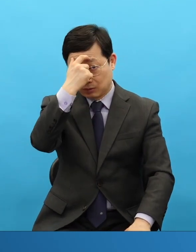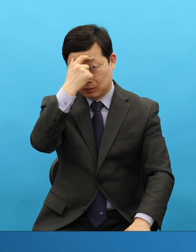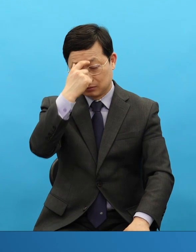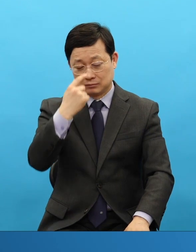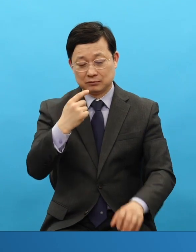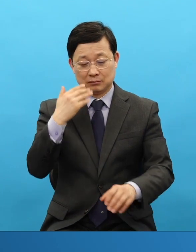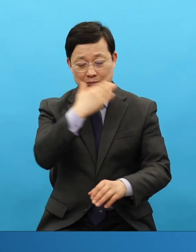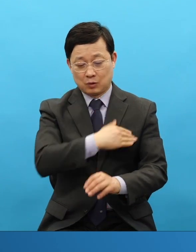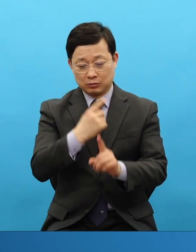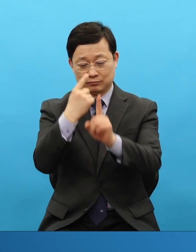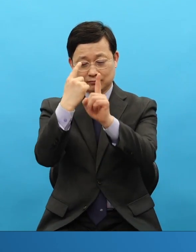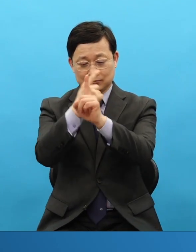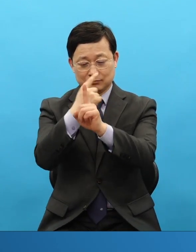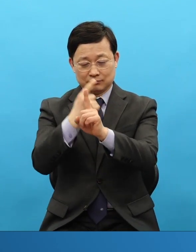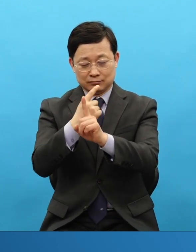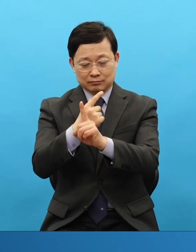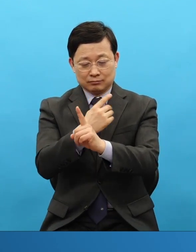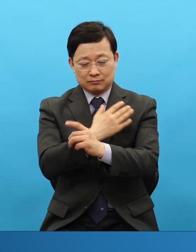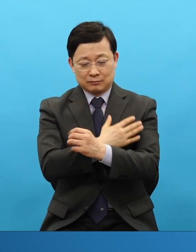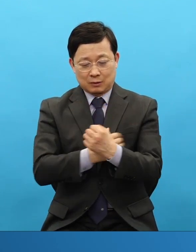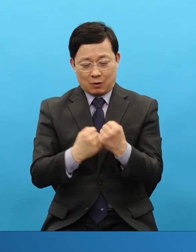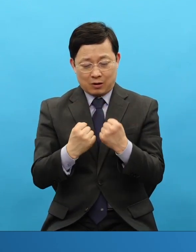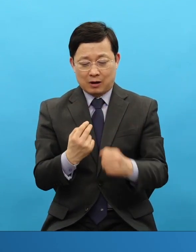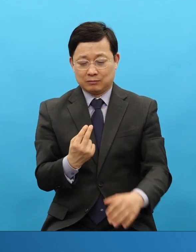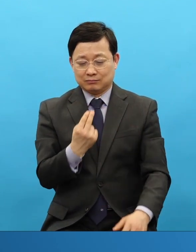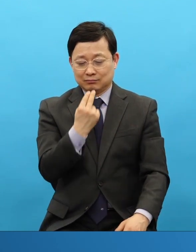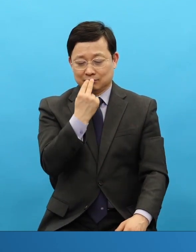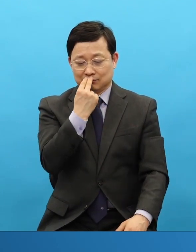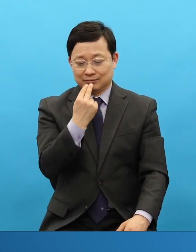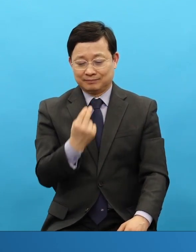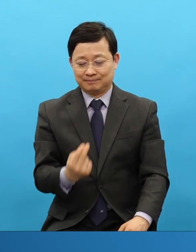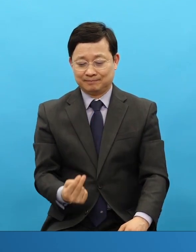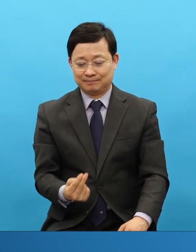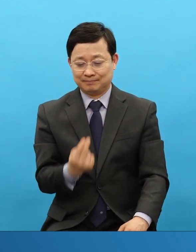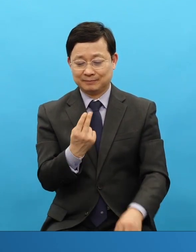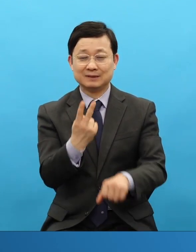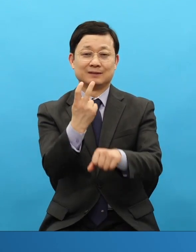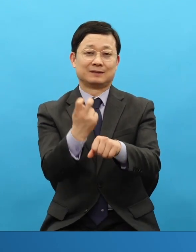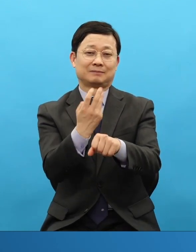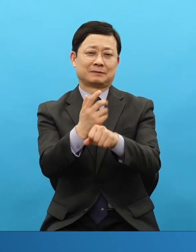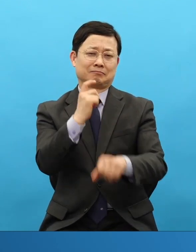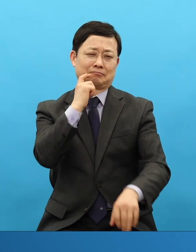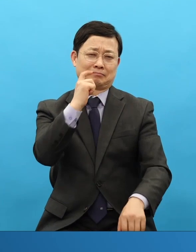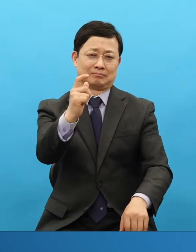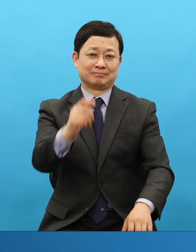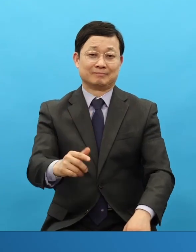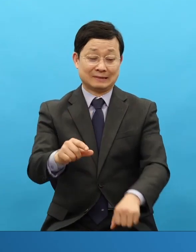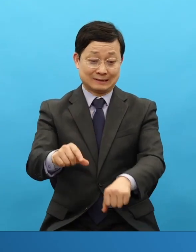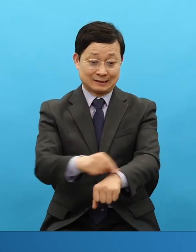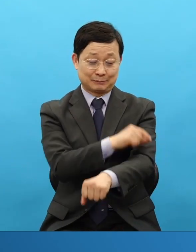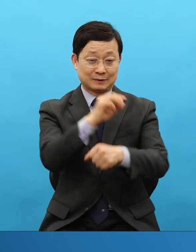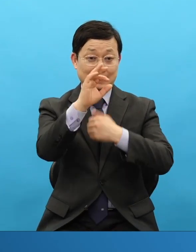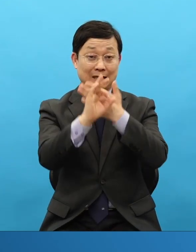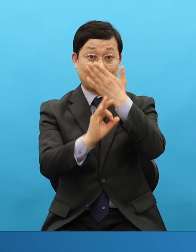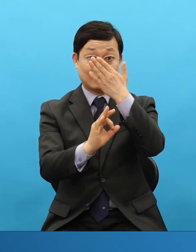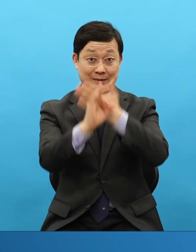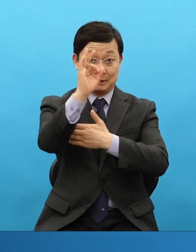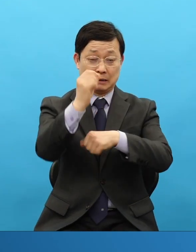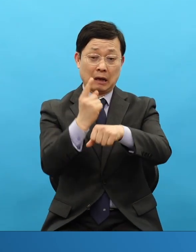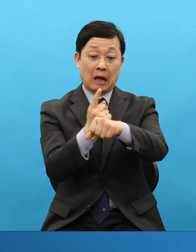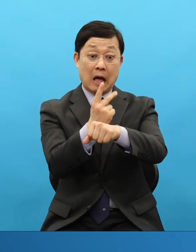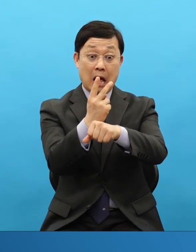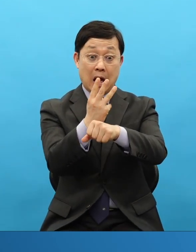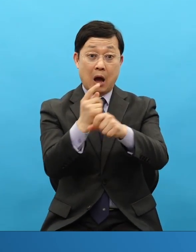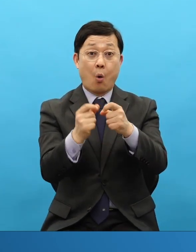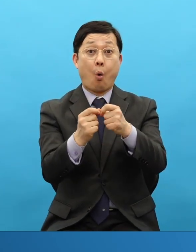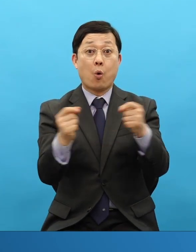호흡을 계속합니다. I continuously pray 24 hours, do 24. the healing breathing 특히 24 hours. 아침에 일어나면 몇 시간 Especially in the